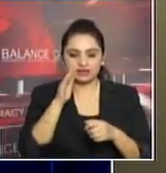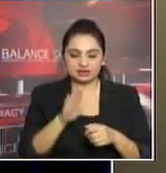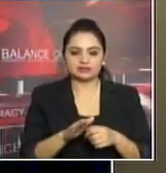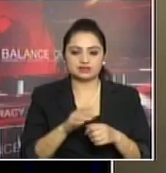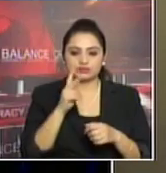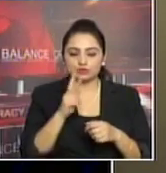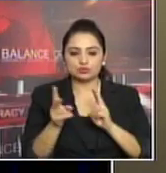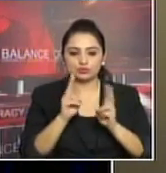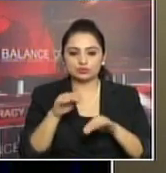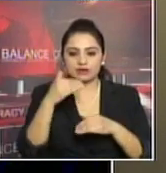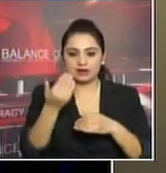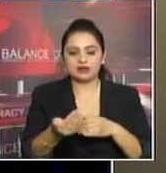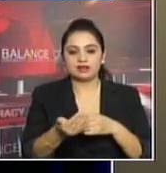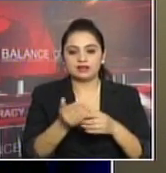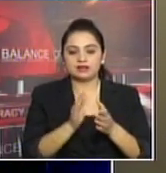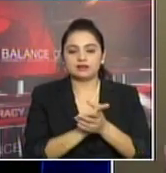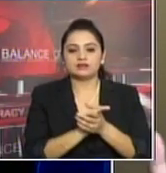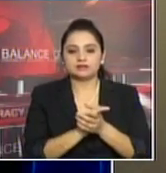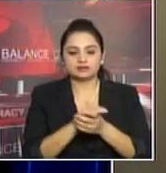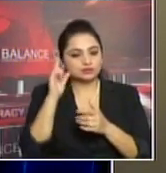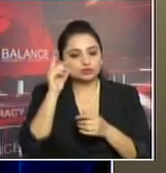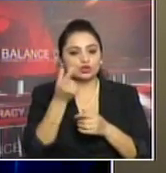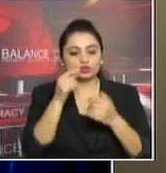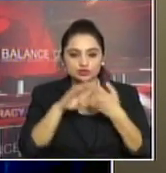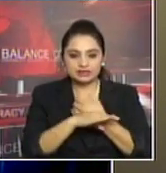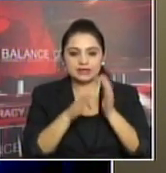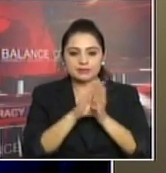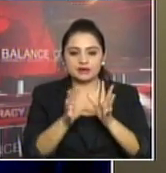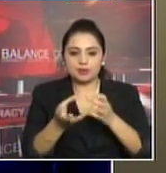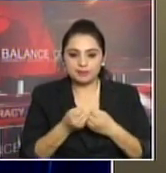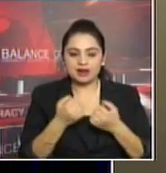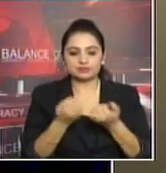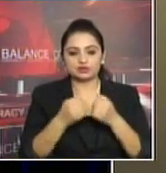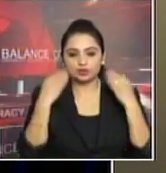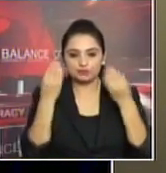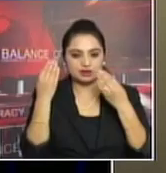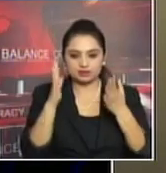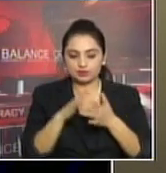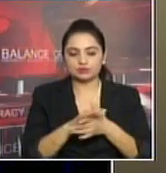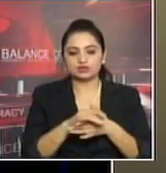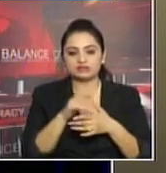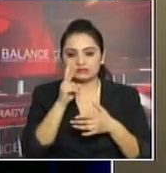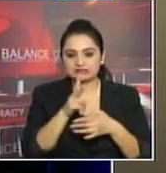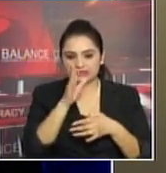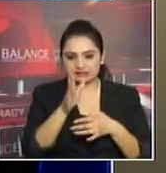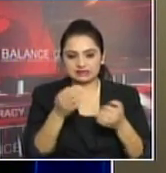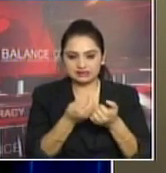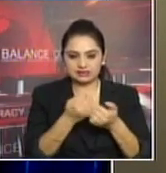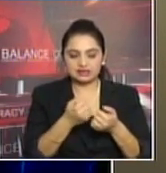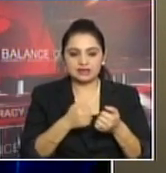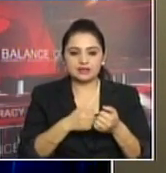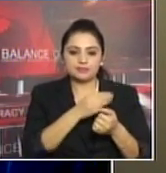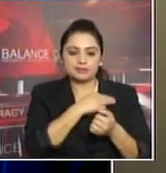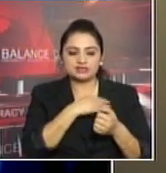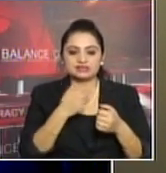त्यो कुरालाई मतलब सहज किसिमले प्राप्त गर्ने वातावरण छैन। त्यो नहुँदाखेरि त्यो मान्छेको